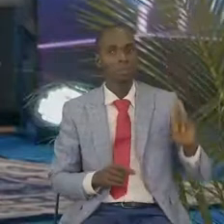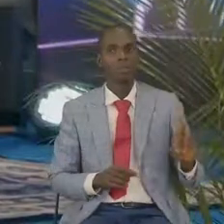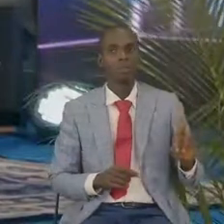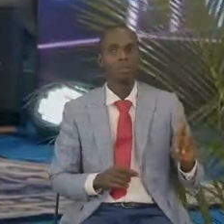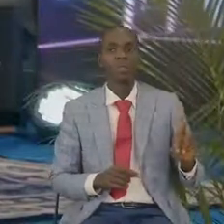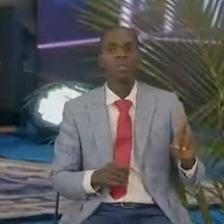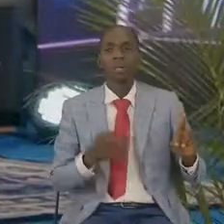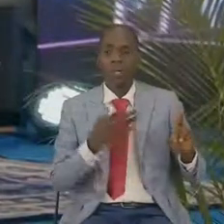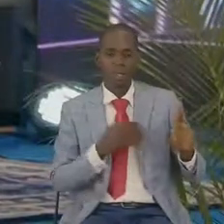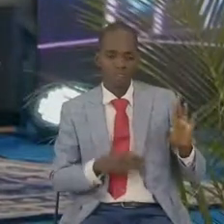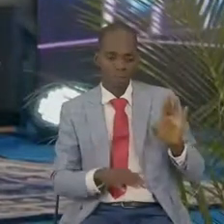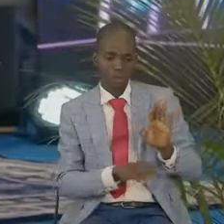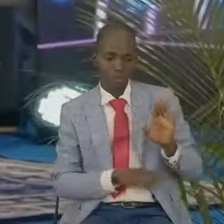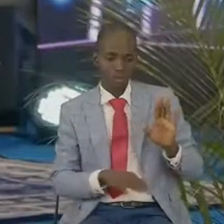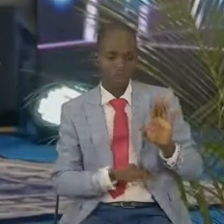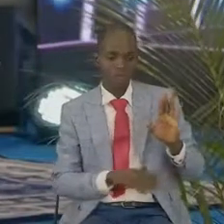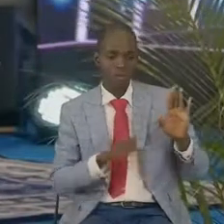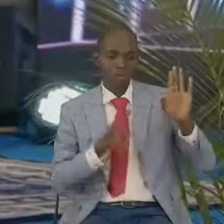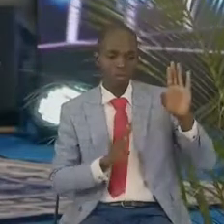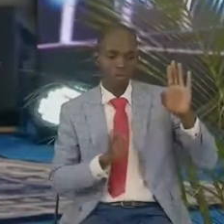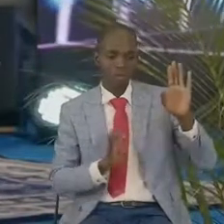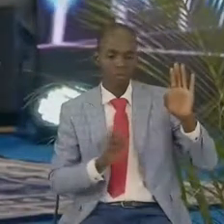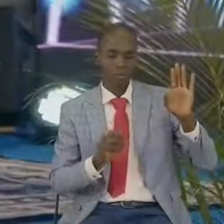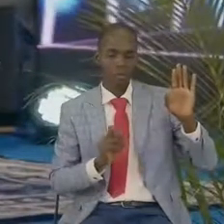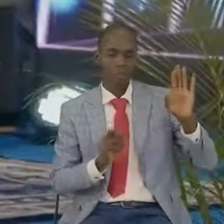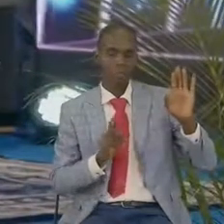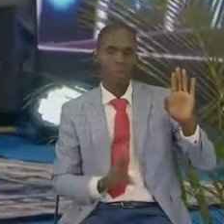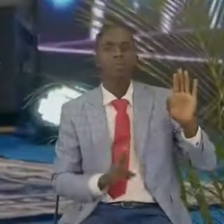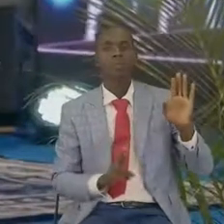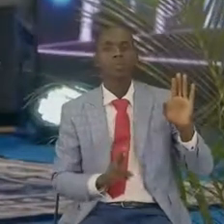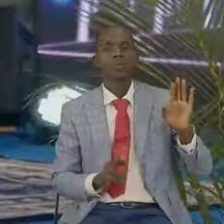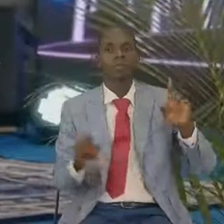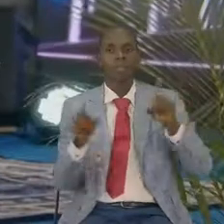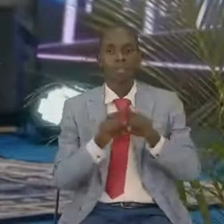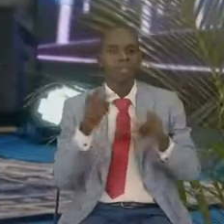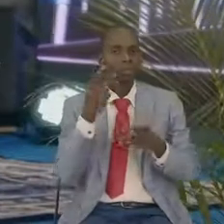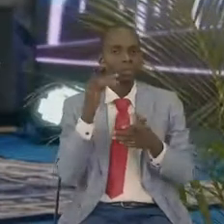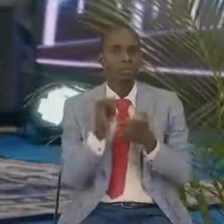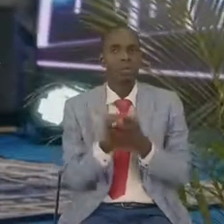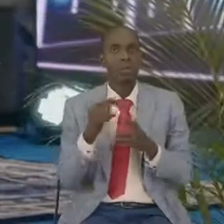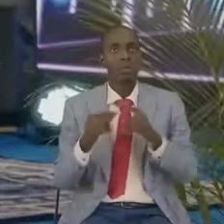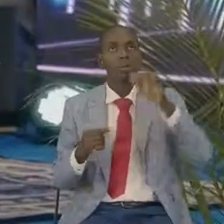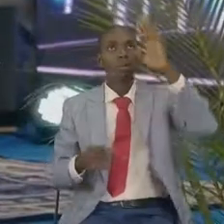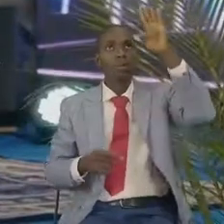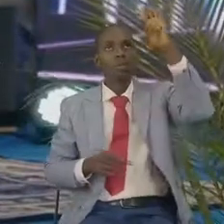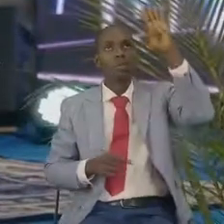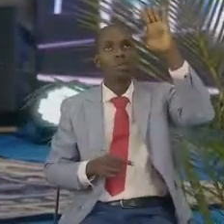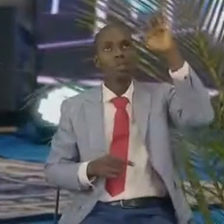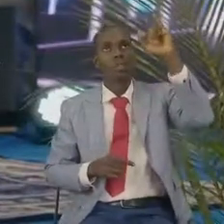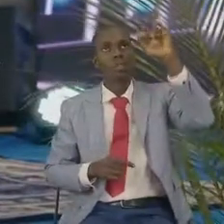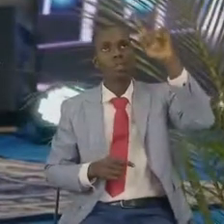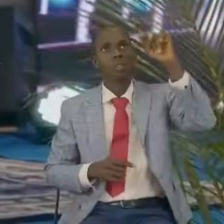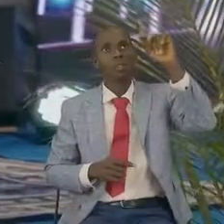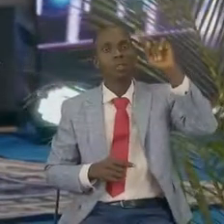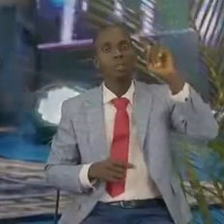bas, vous avez meilleur. Et quand vous regardez ce mot, BB, c'est le même en